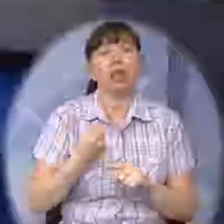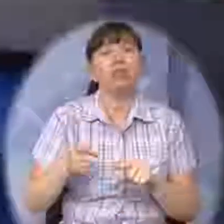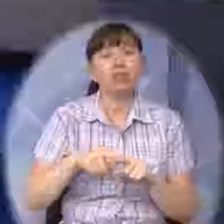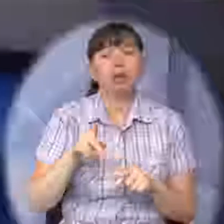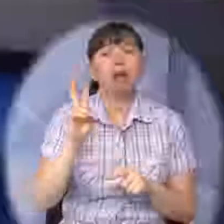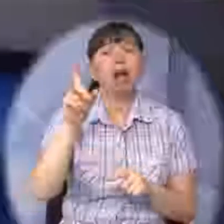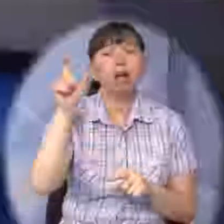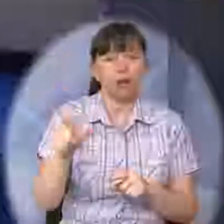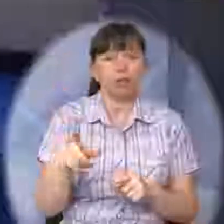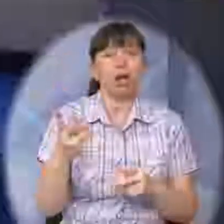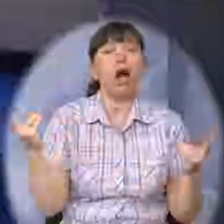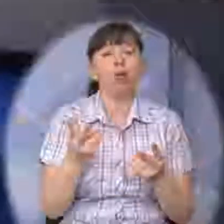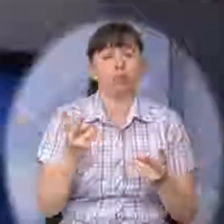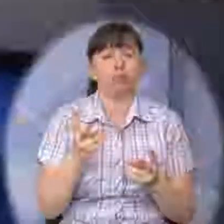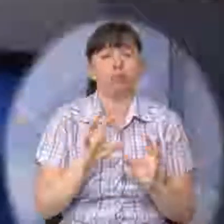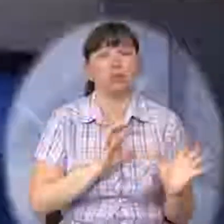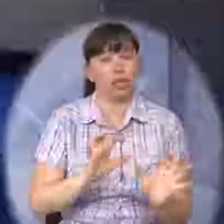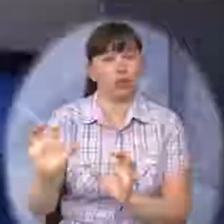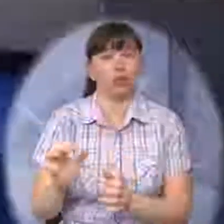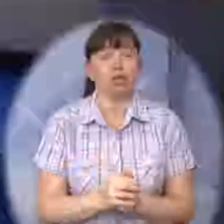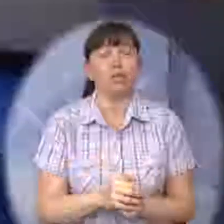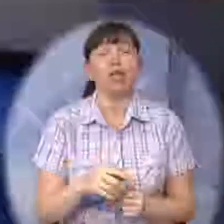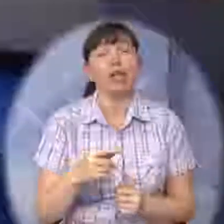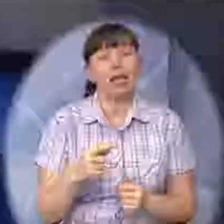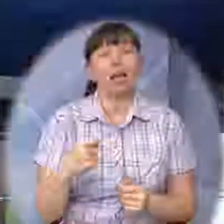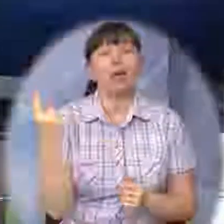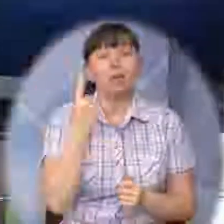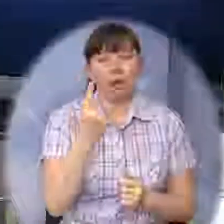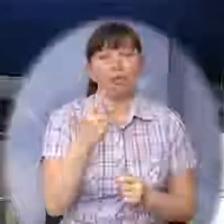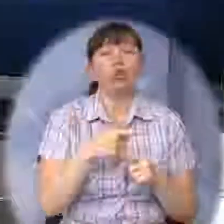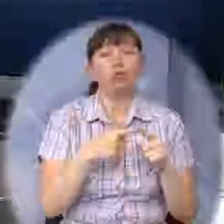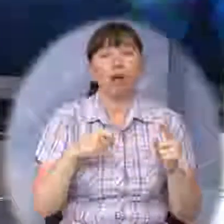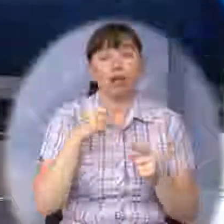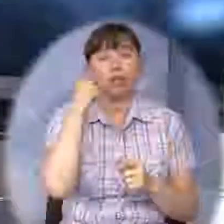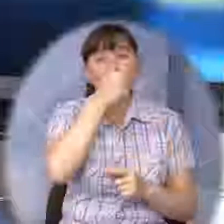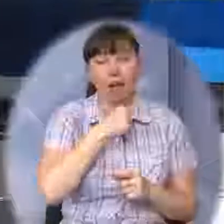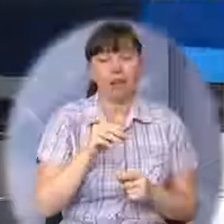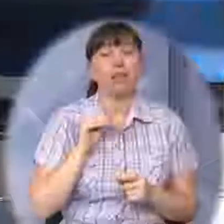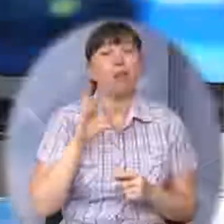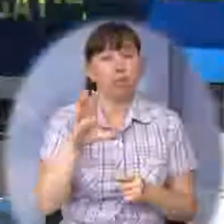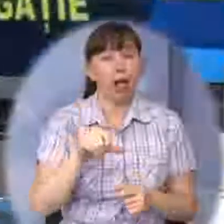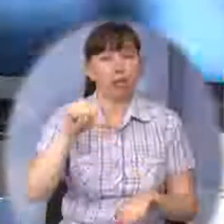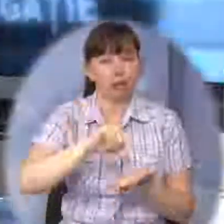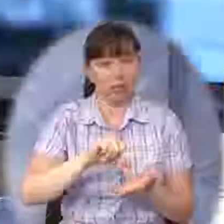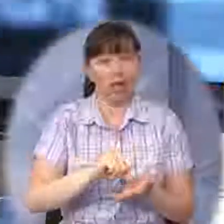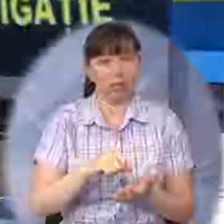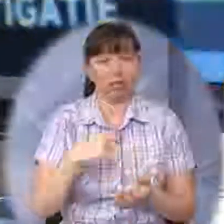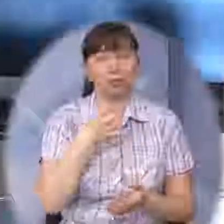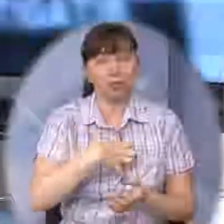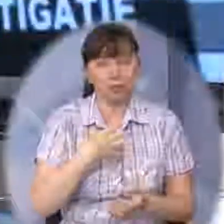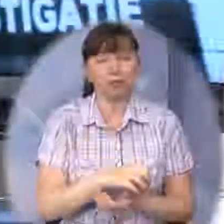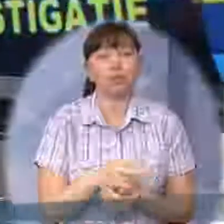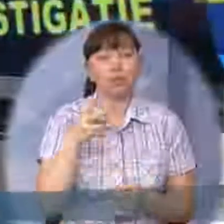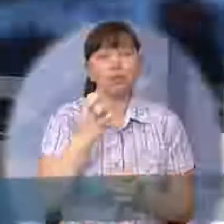care au, cei bătrâni care au nevoie de îngrijire. Practic, prima jumătate de an de mandat, începând din iulie și până la sfârșitul